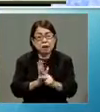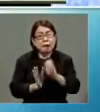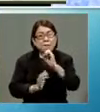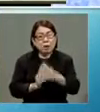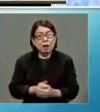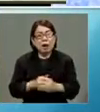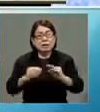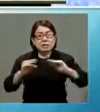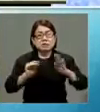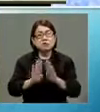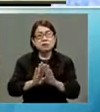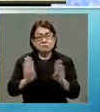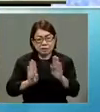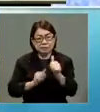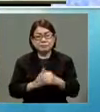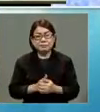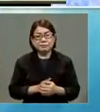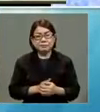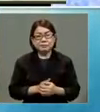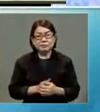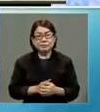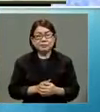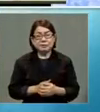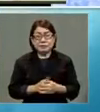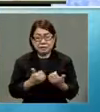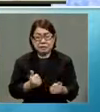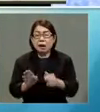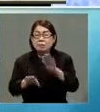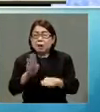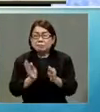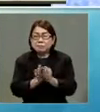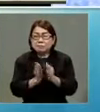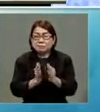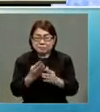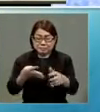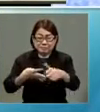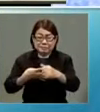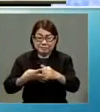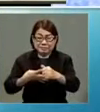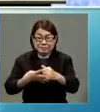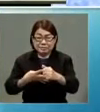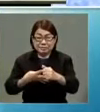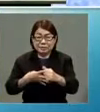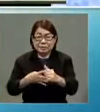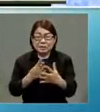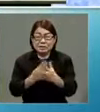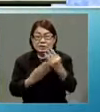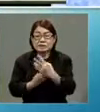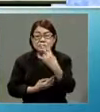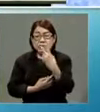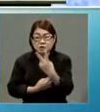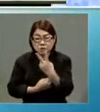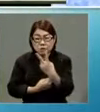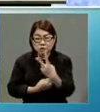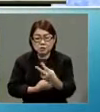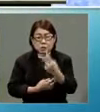ผ่อนคลายใน2สัปดาห์เนี่ยพอดีเลยวันนี้วันเพิ่งเริ่มต้นใหม่นี้ย้อนหลังกลับไปกลุ่มไหนเป็นกลุ่มมากที่สุดครับ